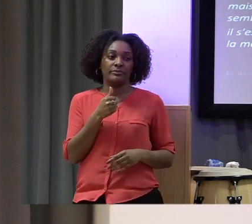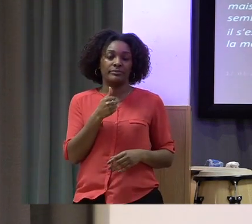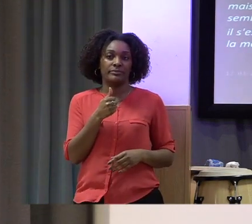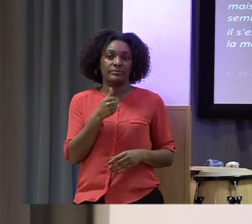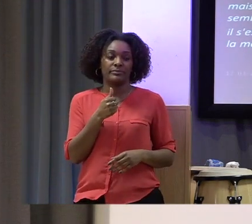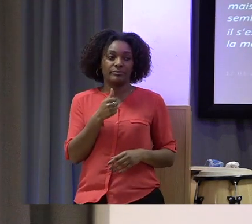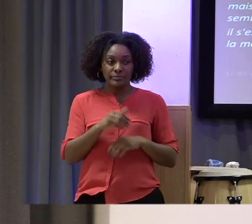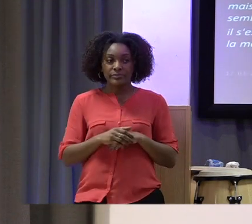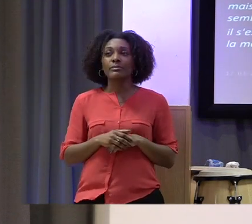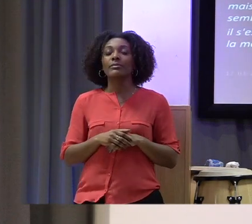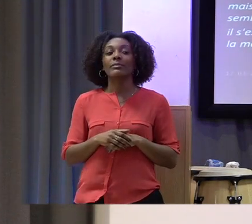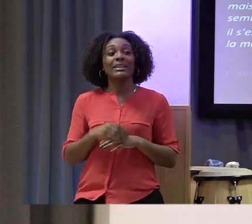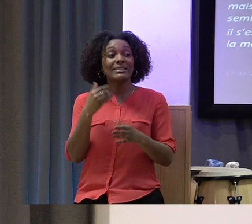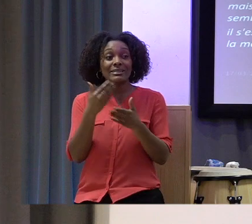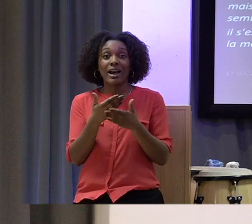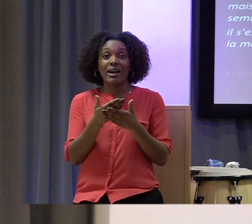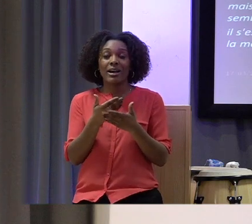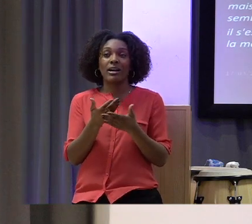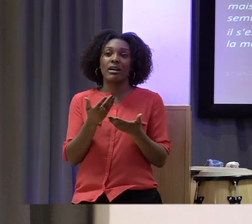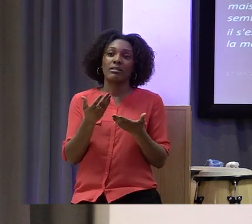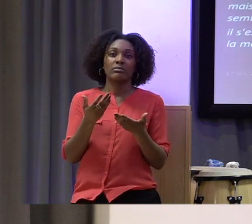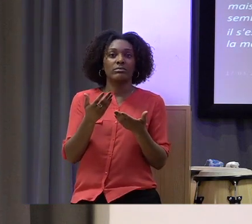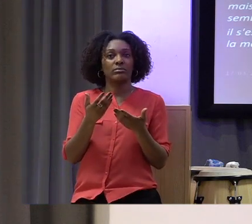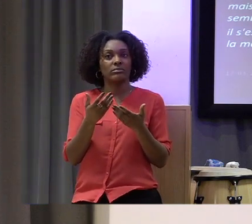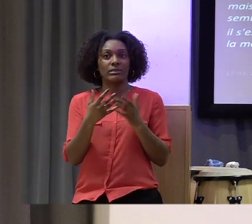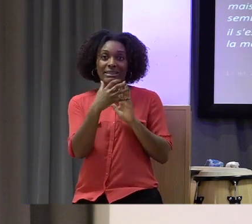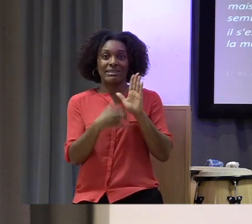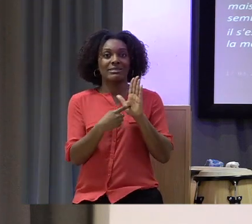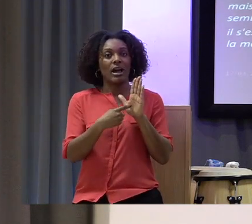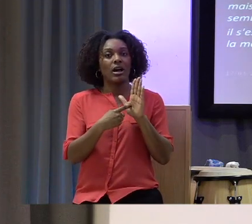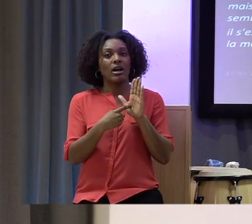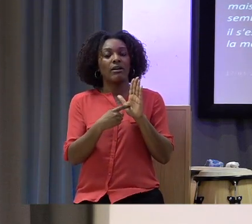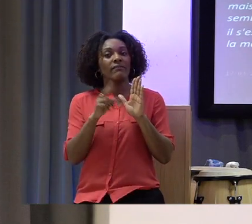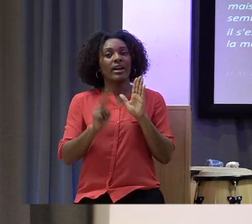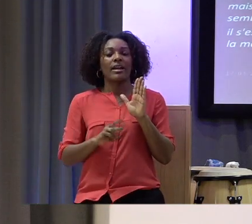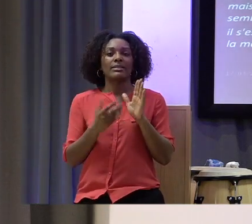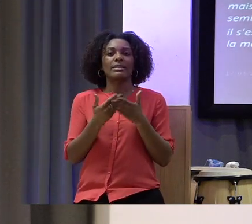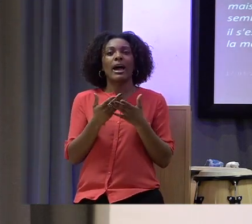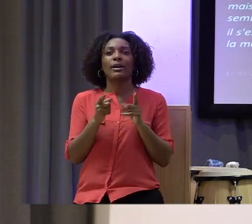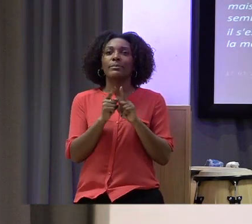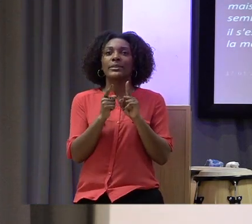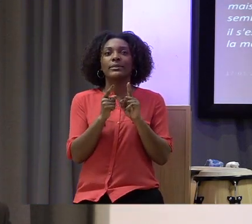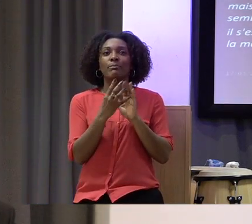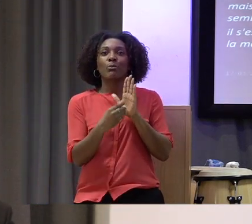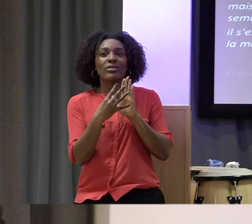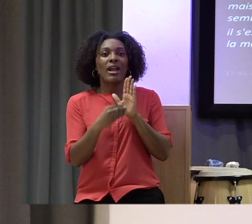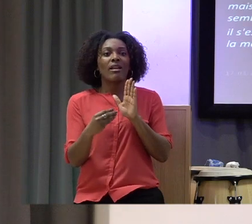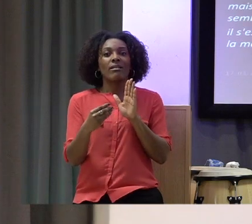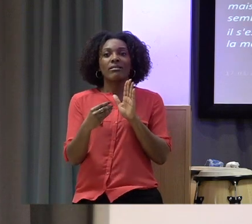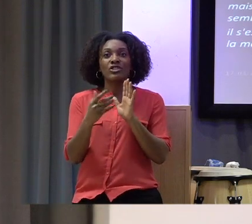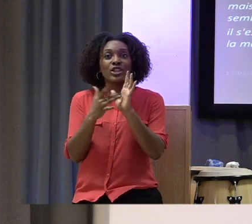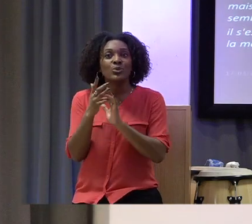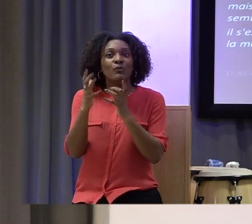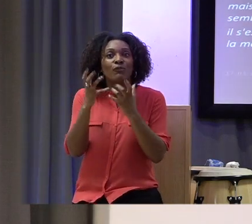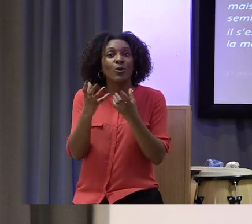Et le récit que nous venons de lire est une des illustrations, un des modèles que Jésus veut